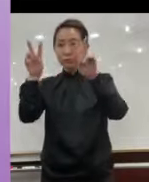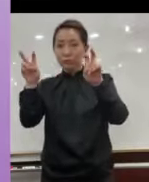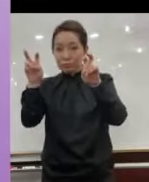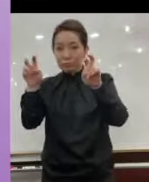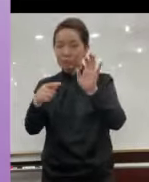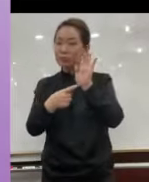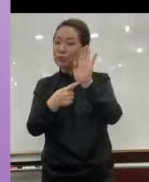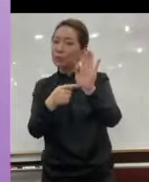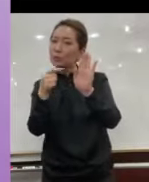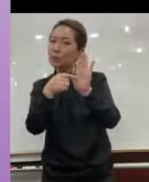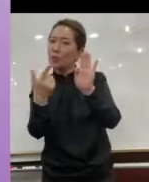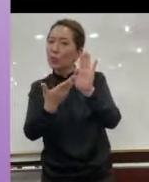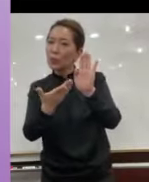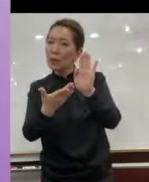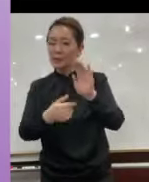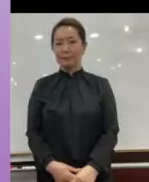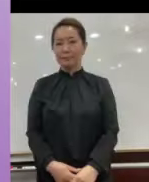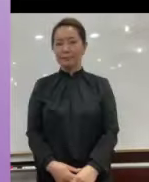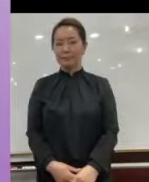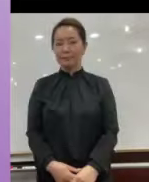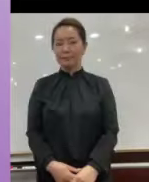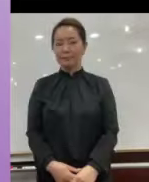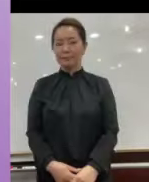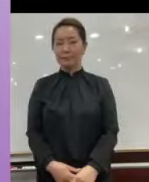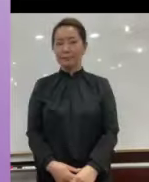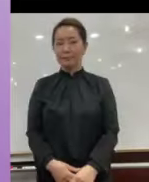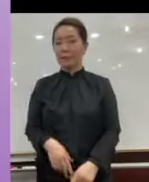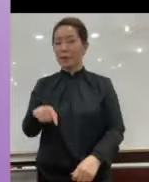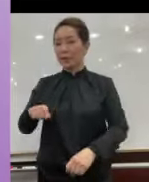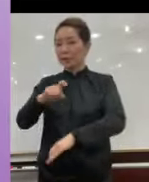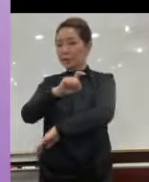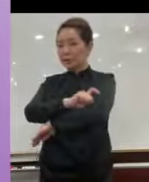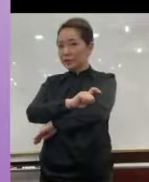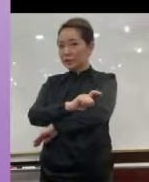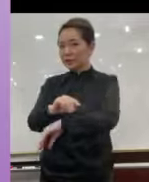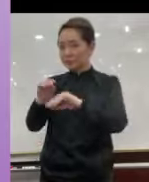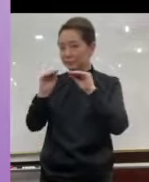үг юм бэ гэдэг талаар ярилцъя. За энэ хичээлийн